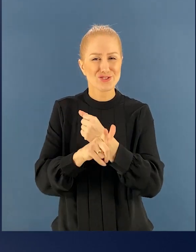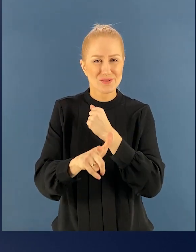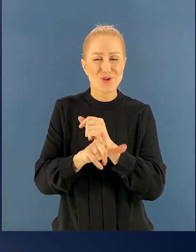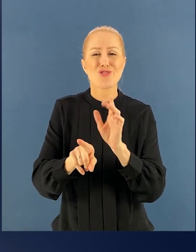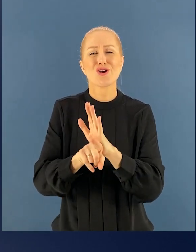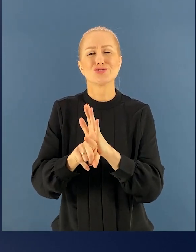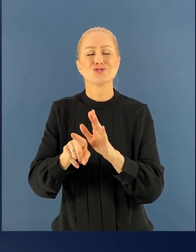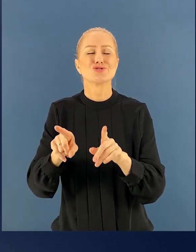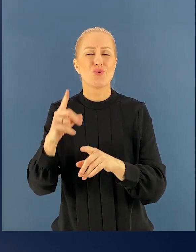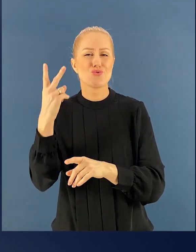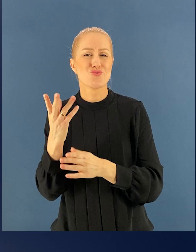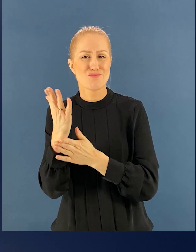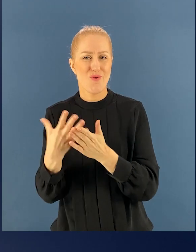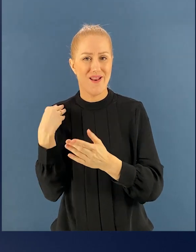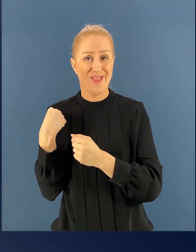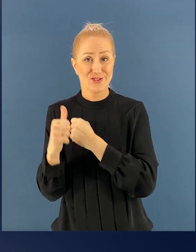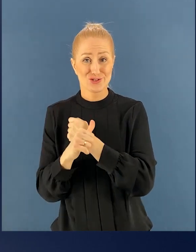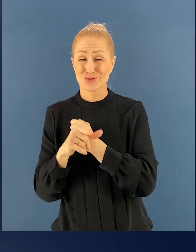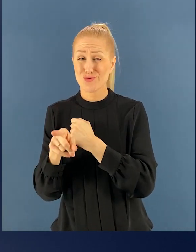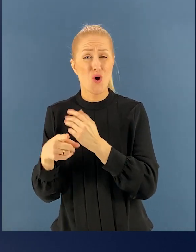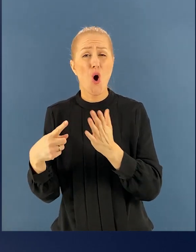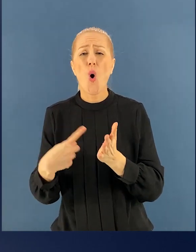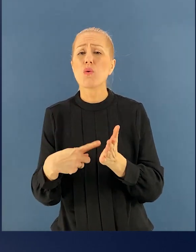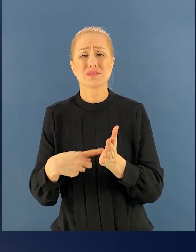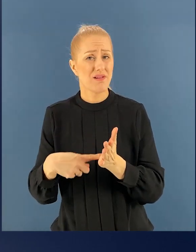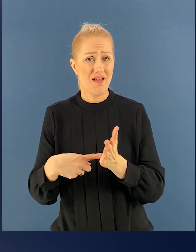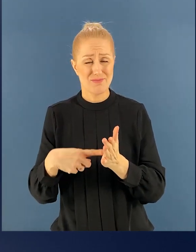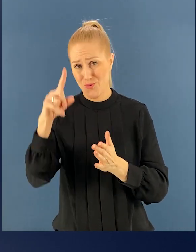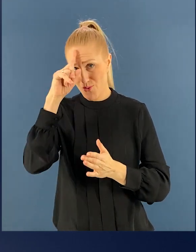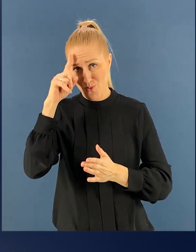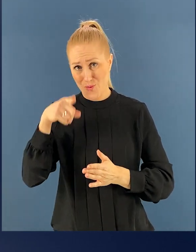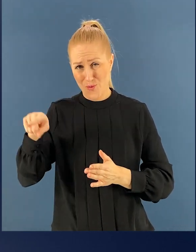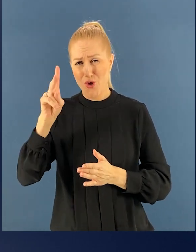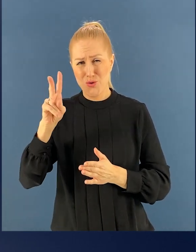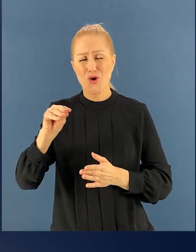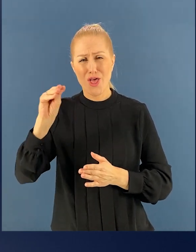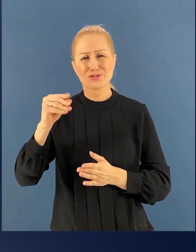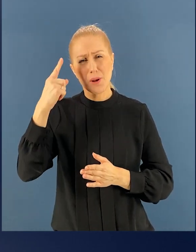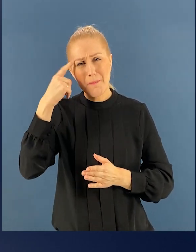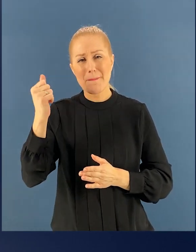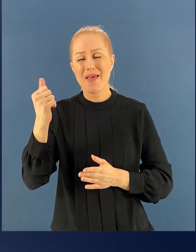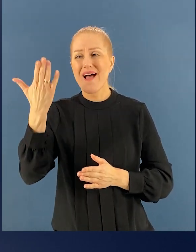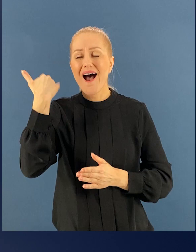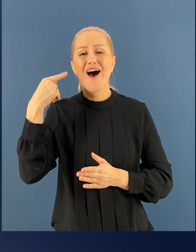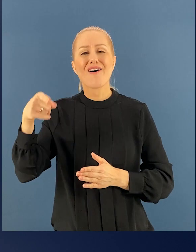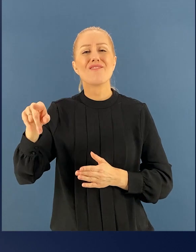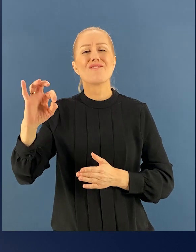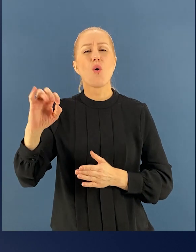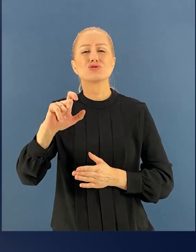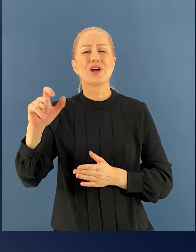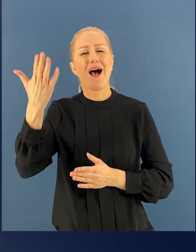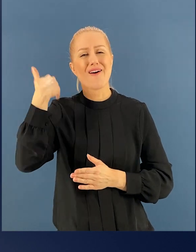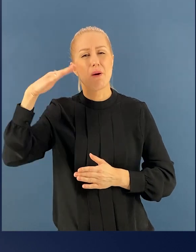ostatnim pokoleniem, które jeszcze z czasów swojego dzieciństwa pamięta rzeczywiście